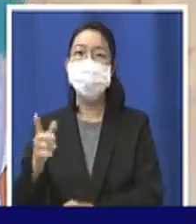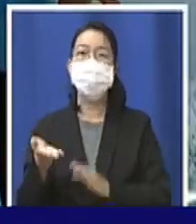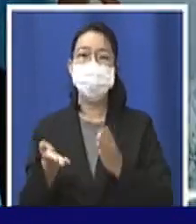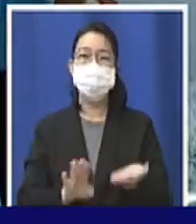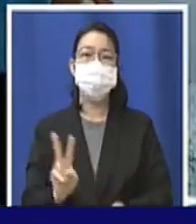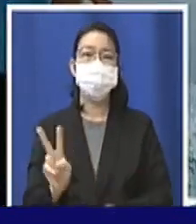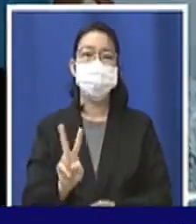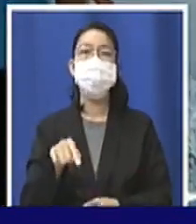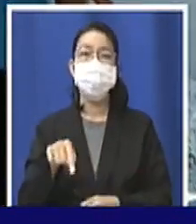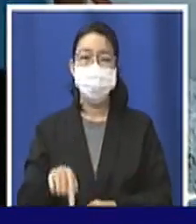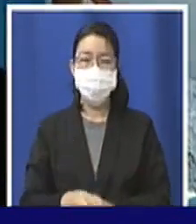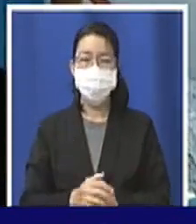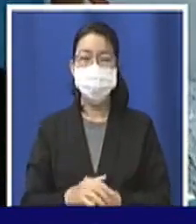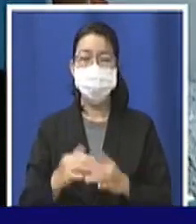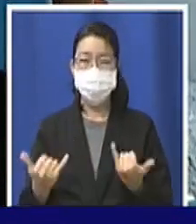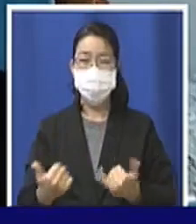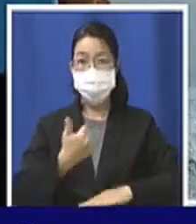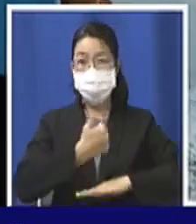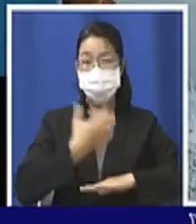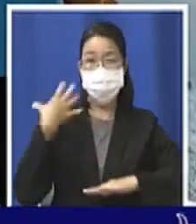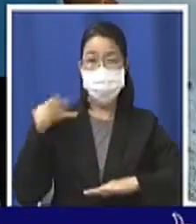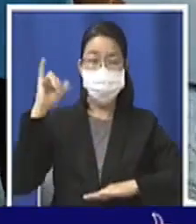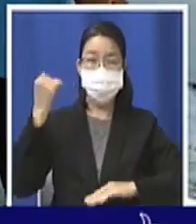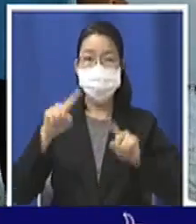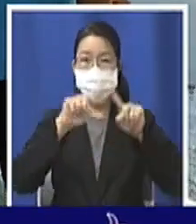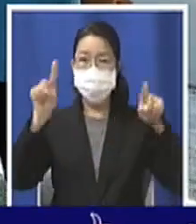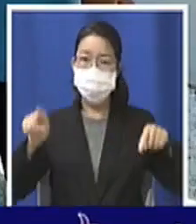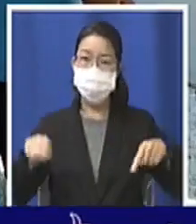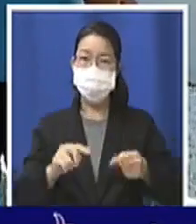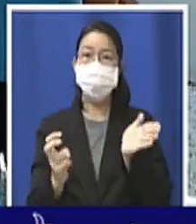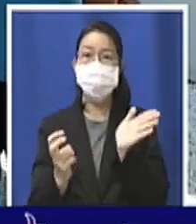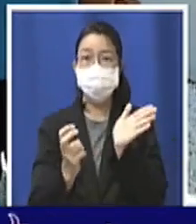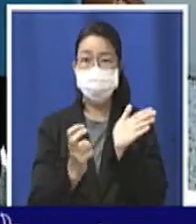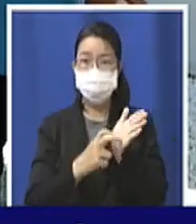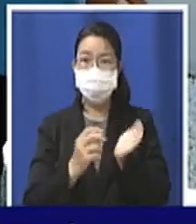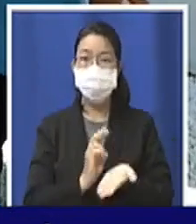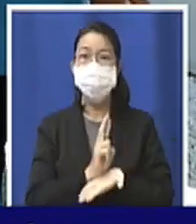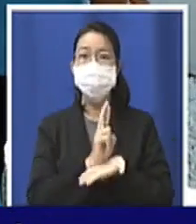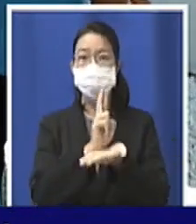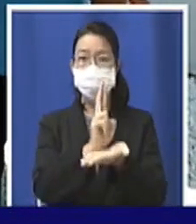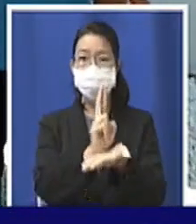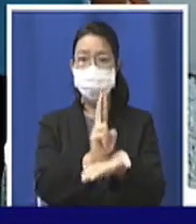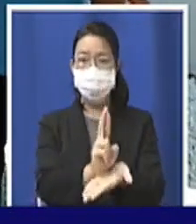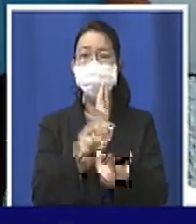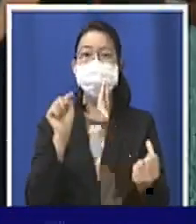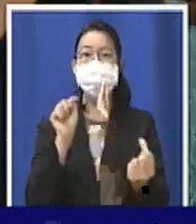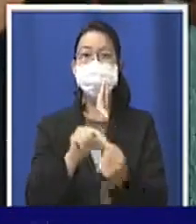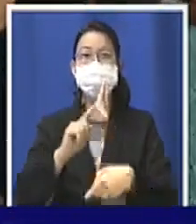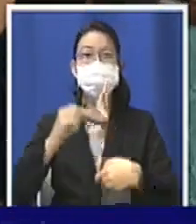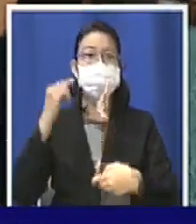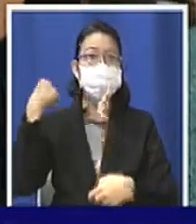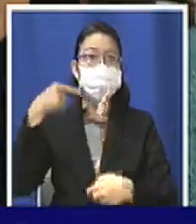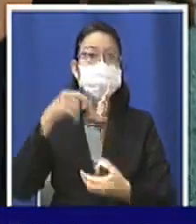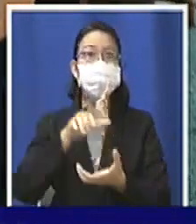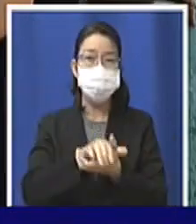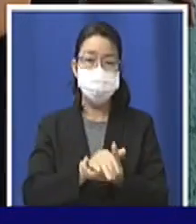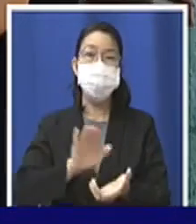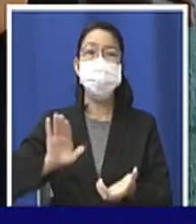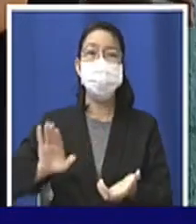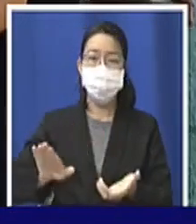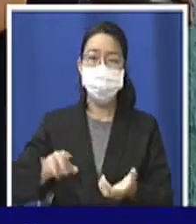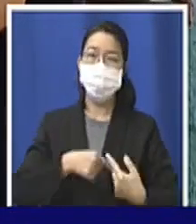คะผู้ว่าราชการจังหวัดตากก็ได้มอบประกาศเกียรติคุณนะคะให้กับนางสาวนันทิวาซึ่งเป็นภรรยาของผู้เสียชีวิตค่ะเพื่อเป็นขวัญ